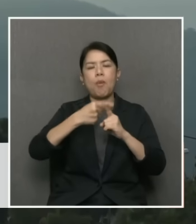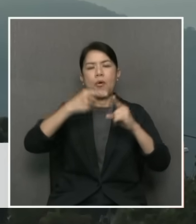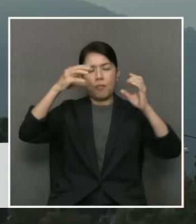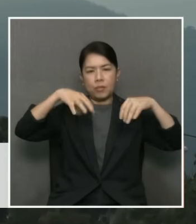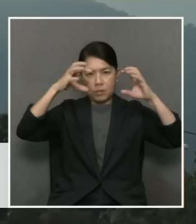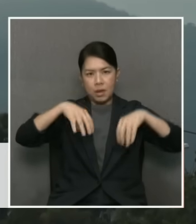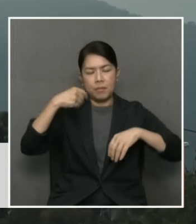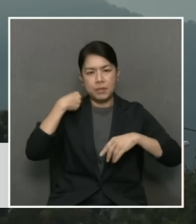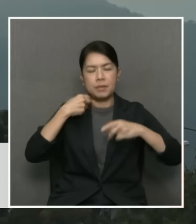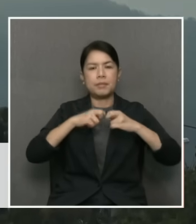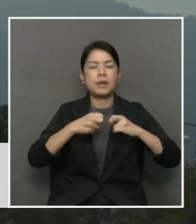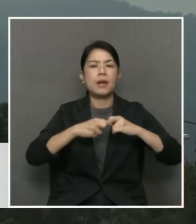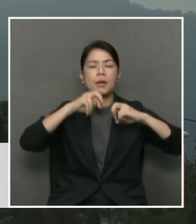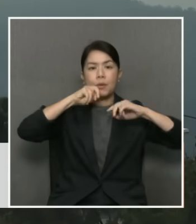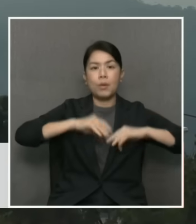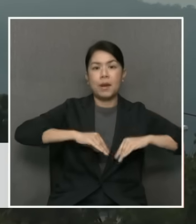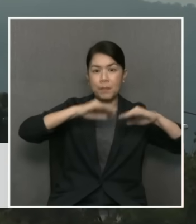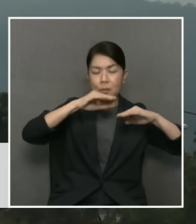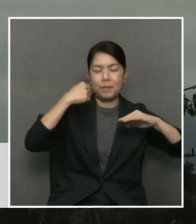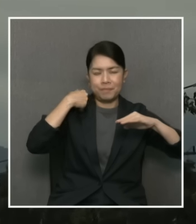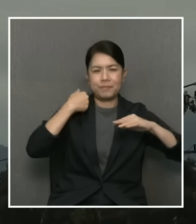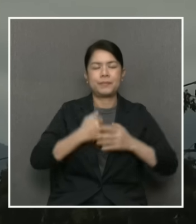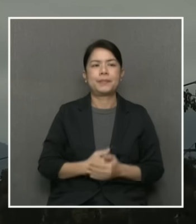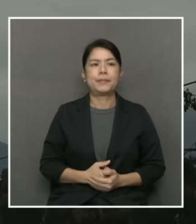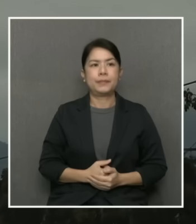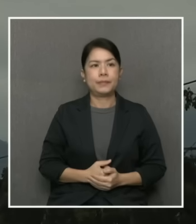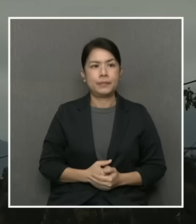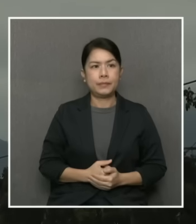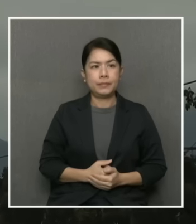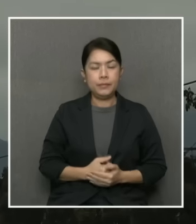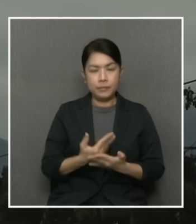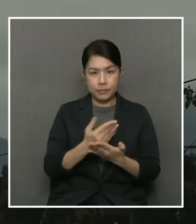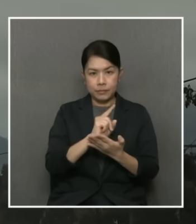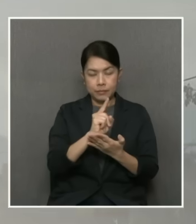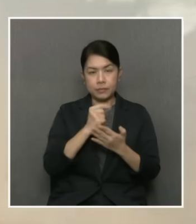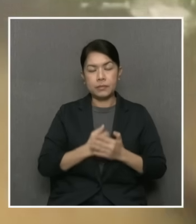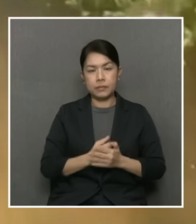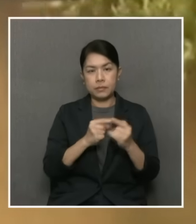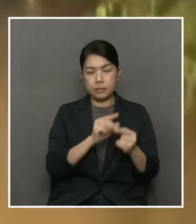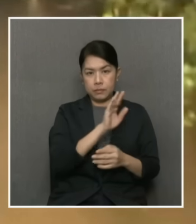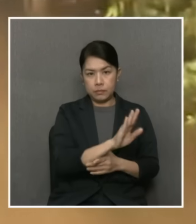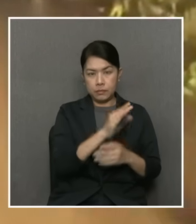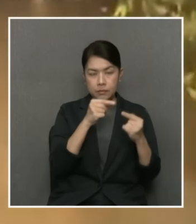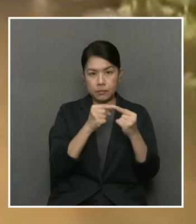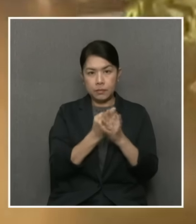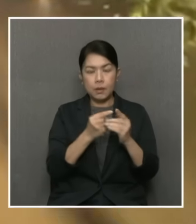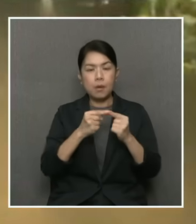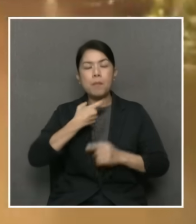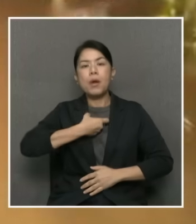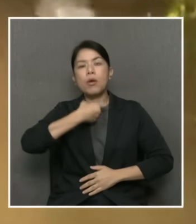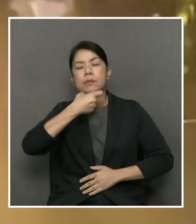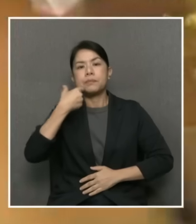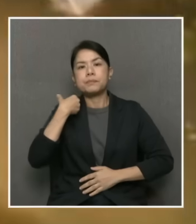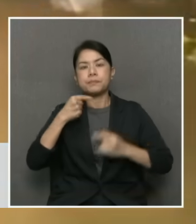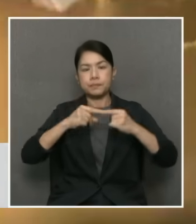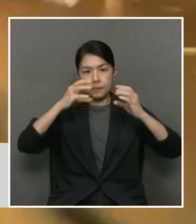เกิดน้ำป่าไหลหลากและน้ำท่วมฉับพลันด้วยค่ะในขณะเดียวกันนะคะสำหรับที่จังหวัดแม่ฮ่องสรหลังจากฝน